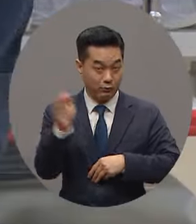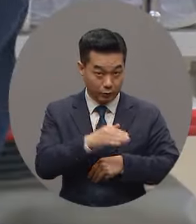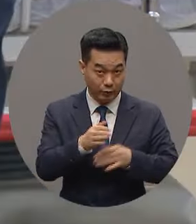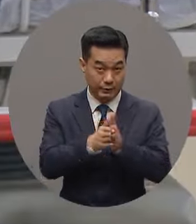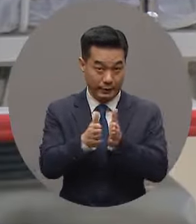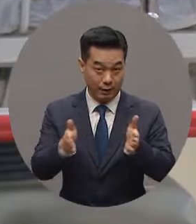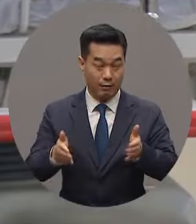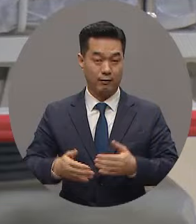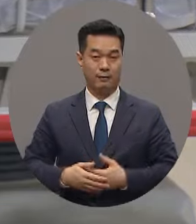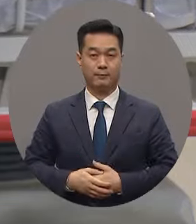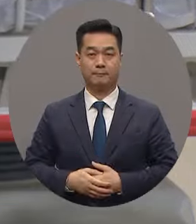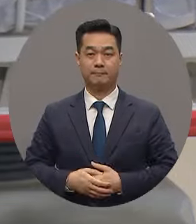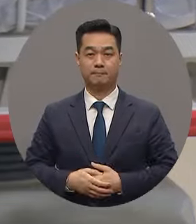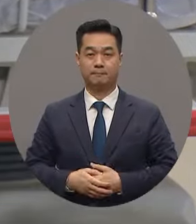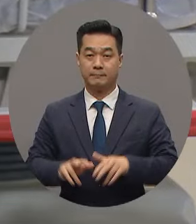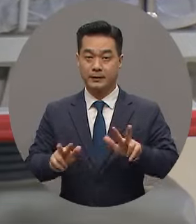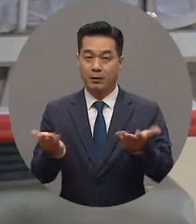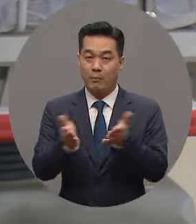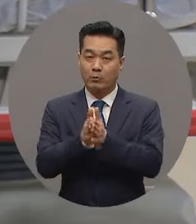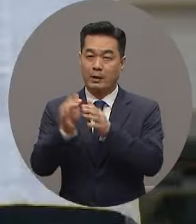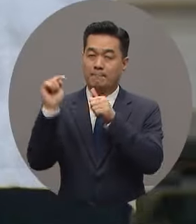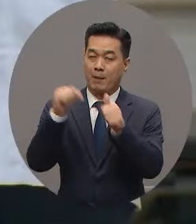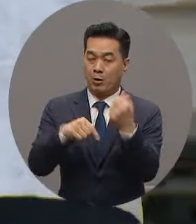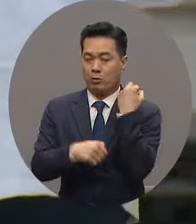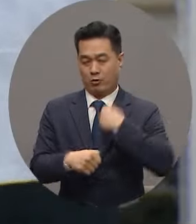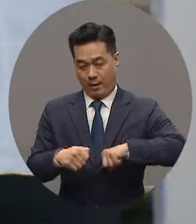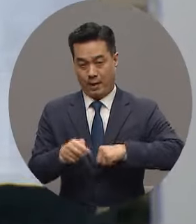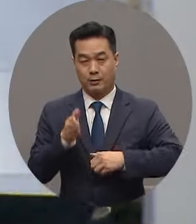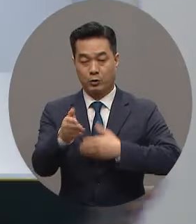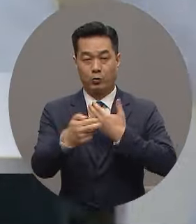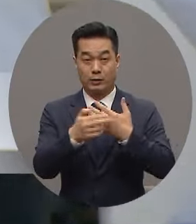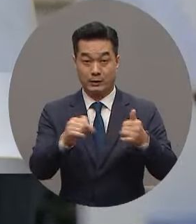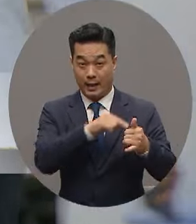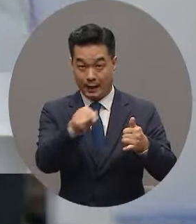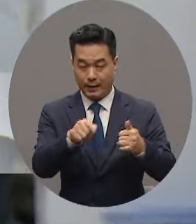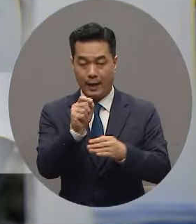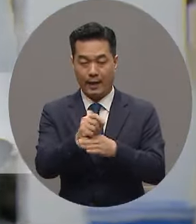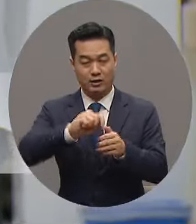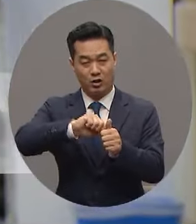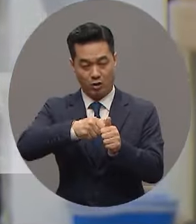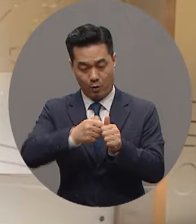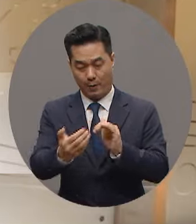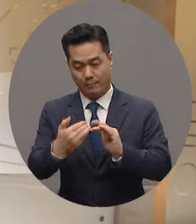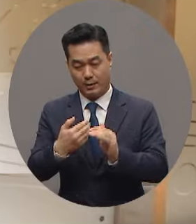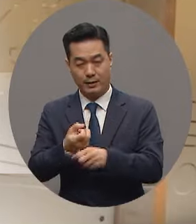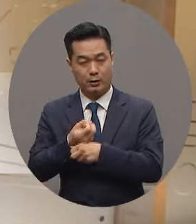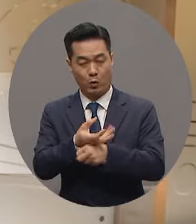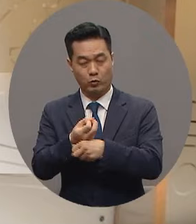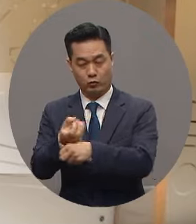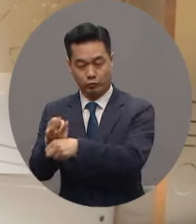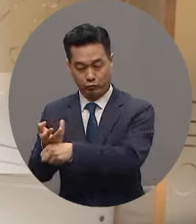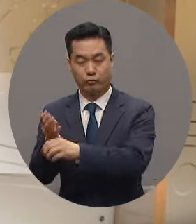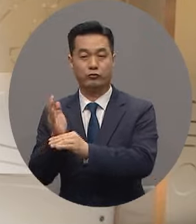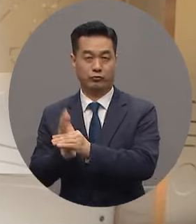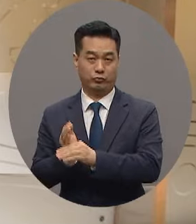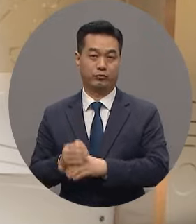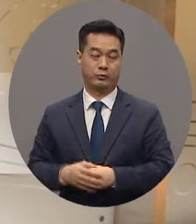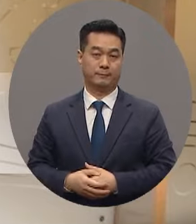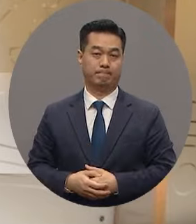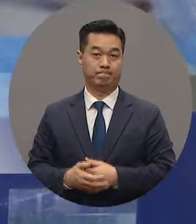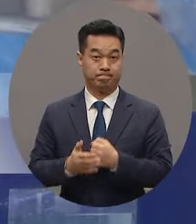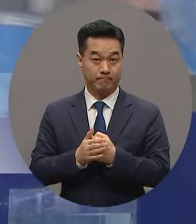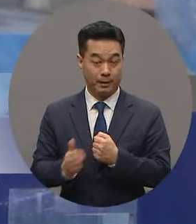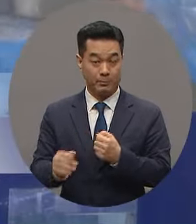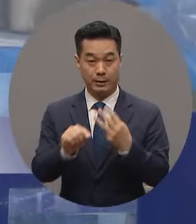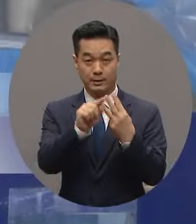운영됩니다 정부는 현재 업무시 명령을 위반한 전공의에게 행정처분 사전 통지서를 순차적으로 발송하고 있다며